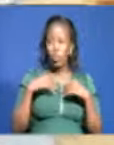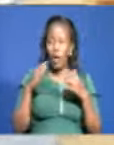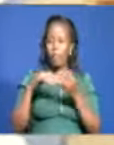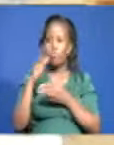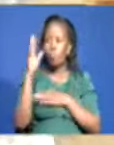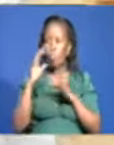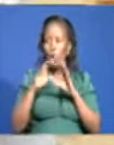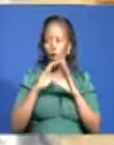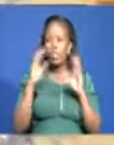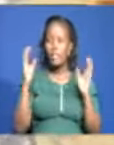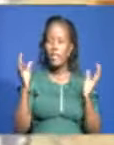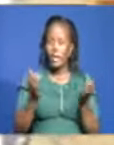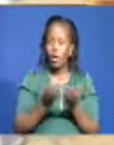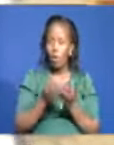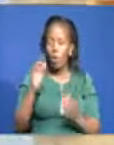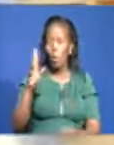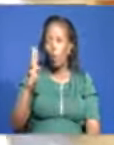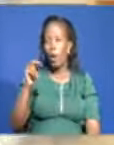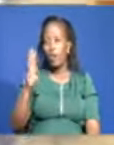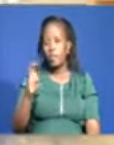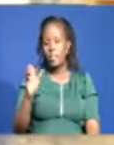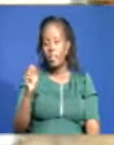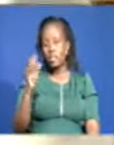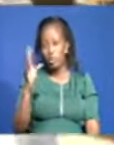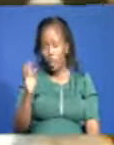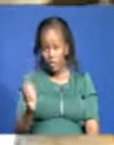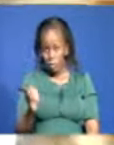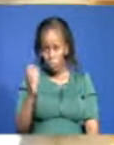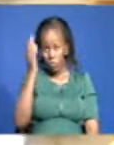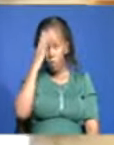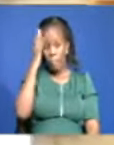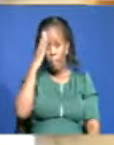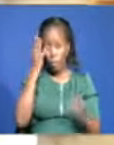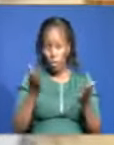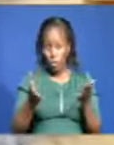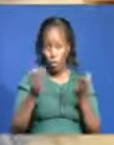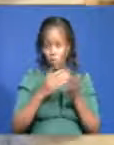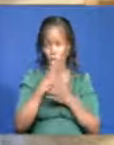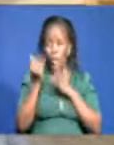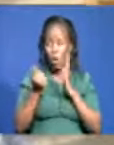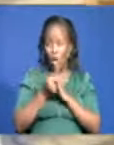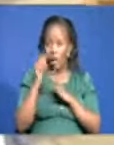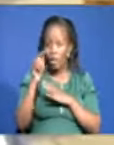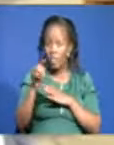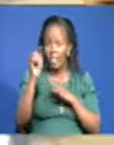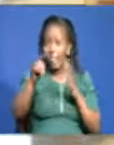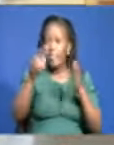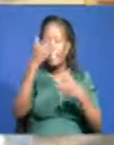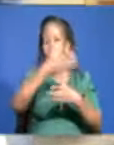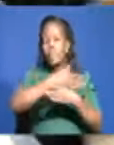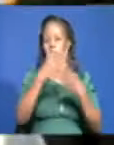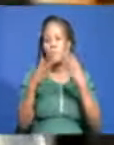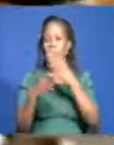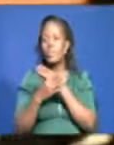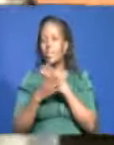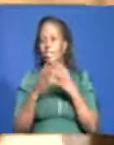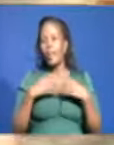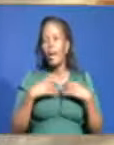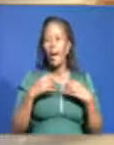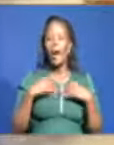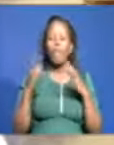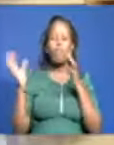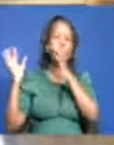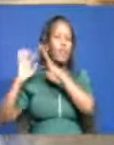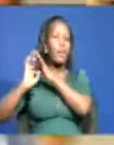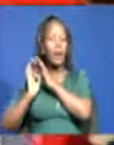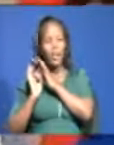kwamba ni World Heritage Site kwamba hii sima majumba ni kila utamaduni kila